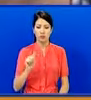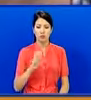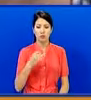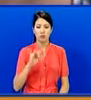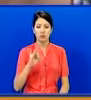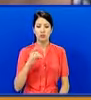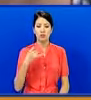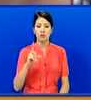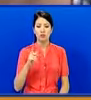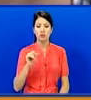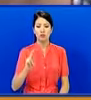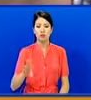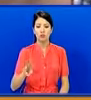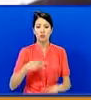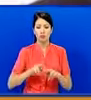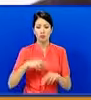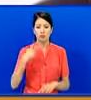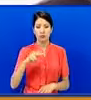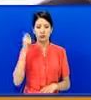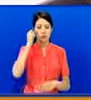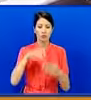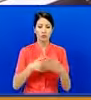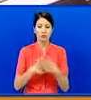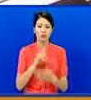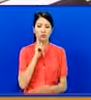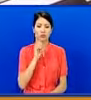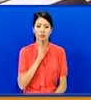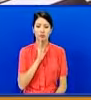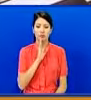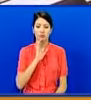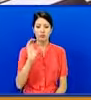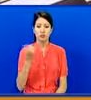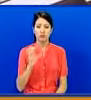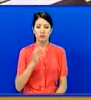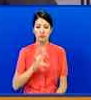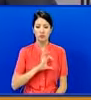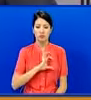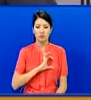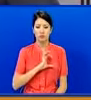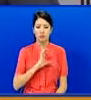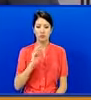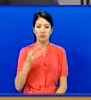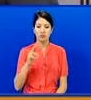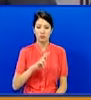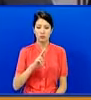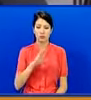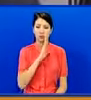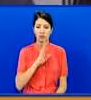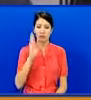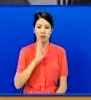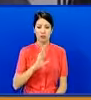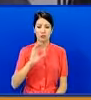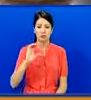Қазақстан құрамасының абыройын 20 жасқа дейінгі қыздар арасында әлемнің күміс жүлдегері Жансая Әбдімәлік, әйелдер арасында Азия чемпионатының күміс